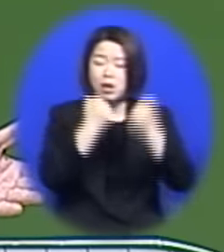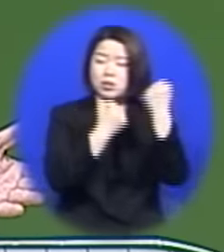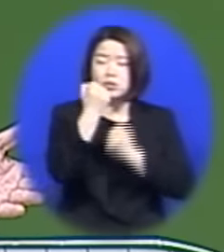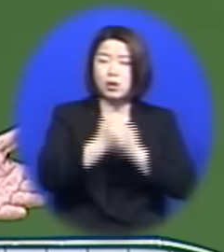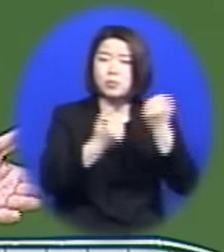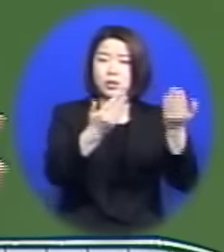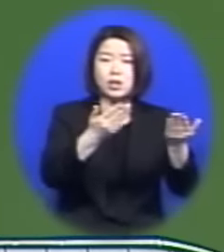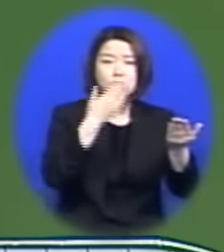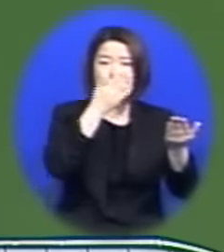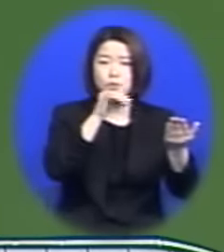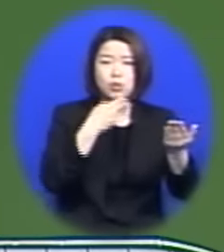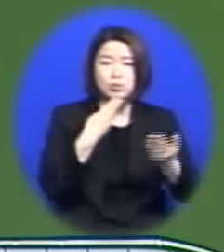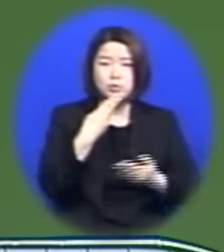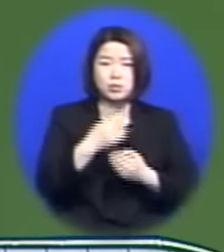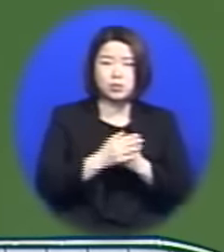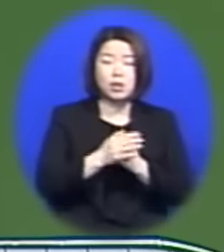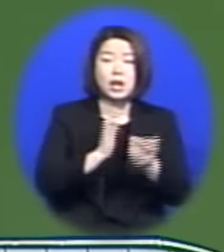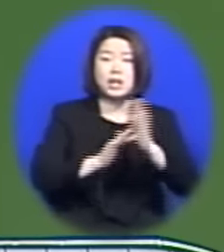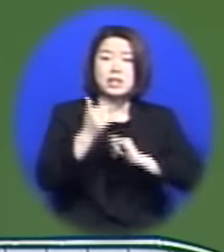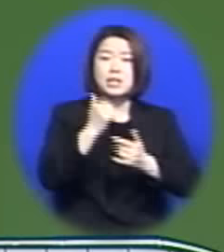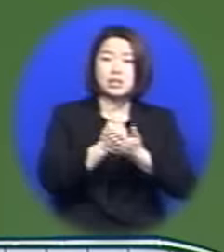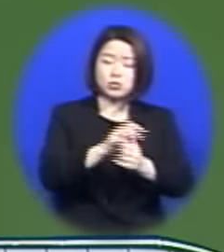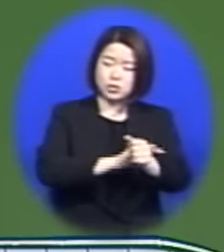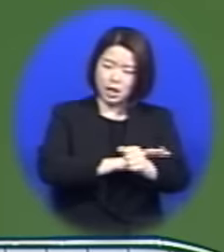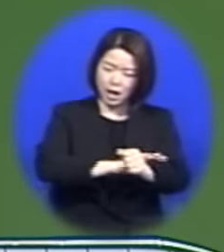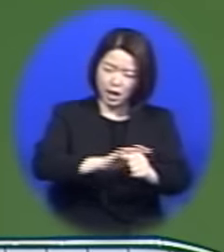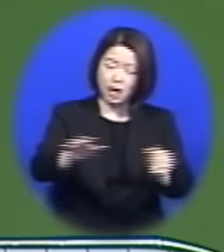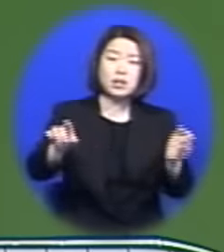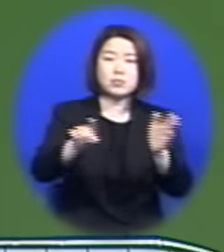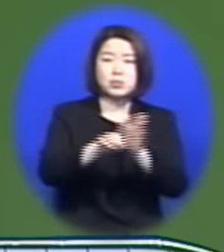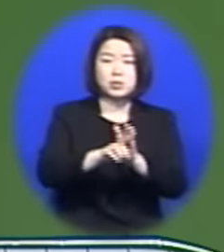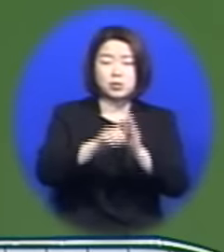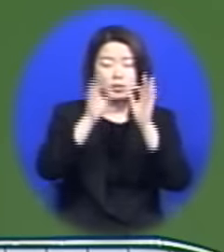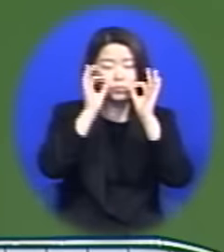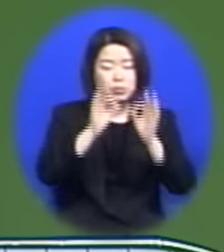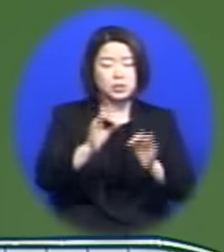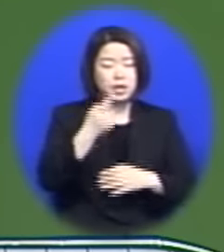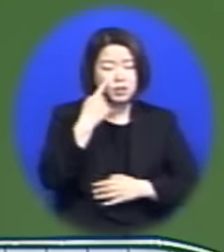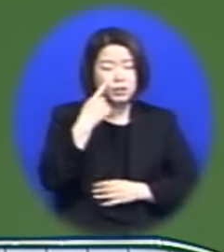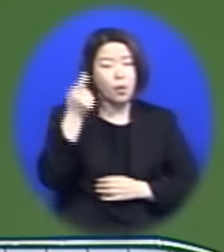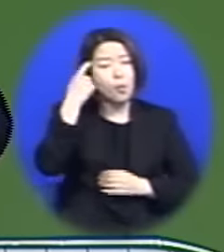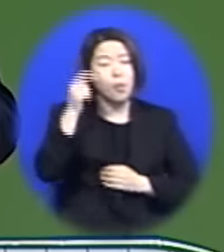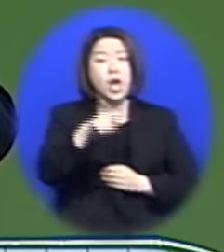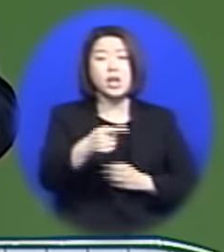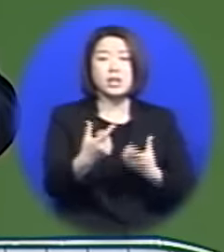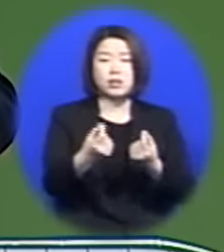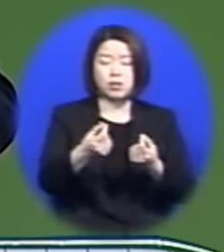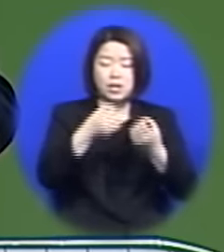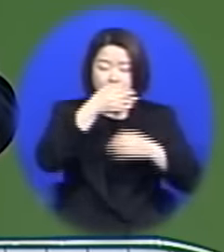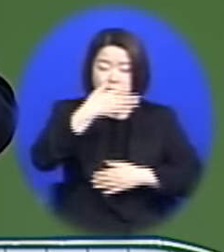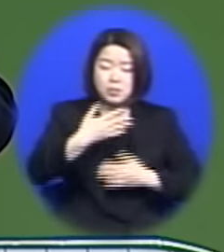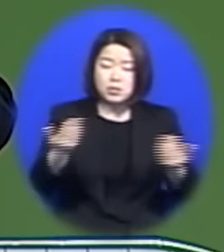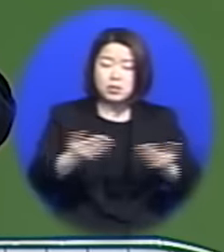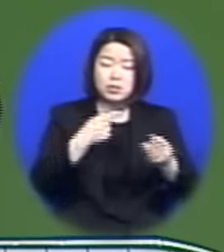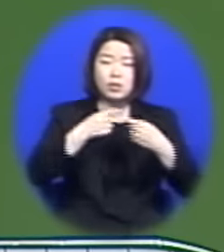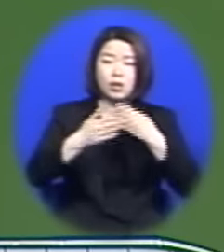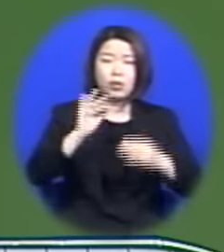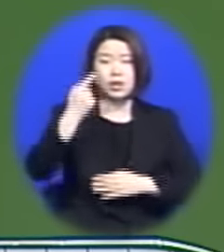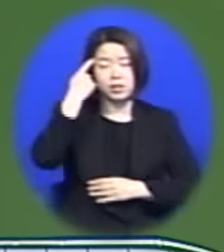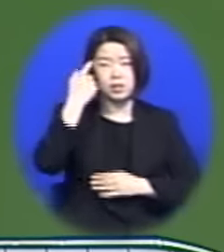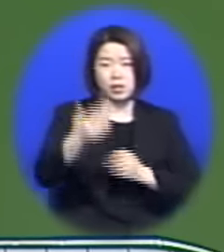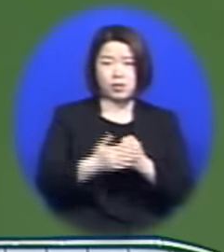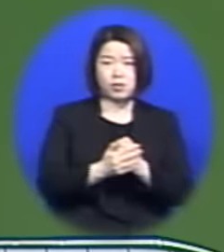없어요 예수 잘 믿어 보자는데 왜 이런 어려움을 겪어야 되는지 그런데 주님이 함께 계세요